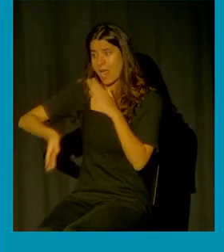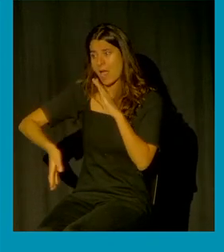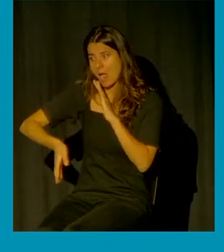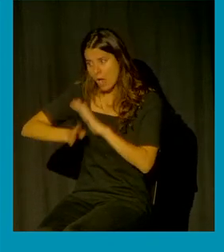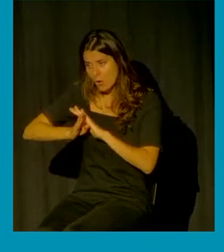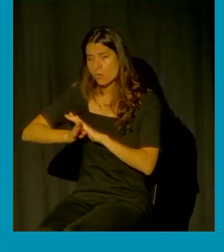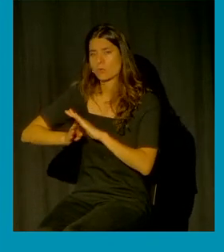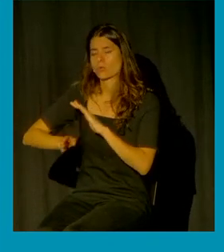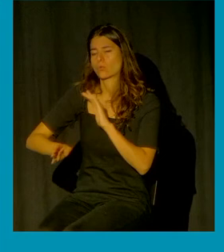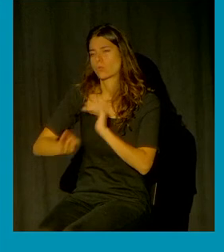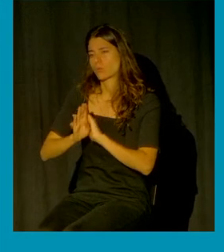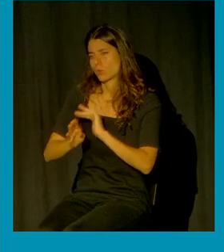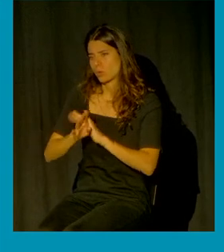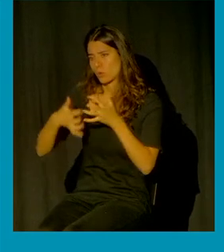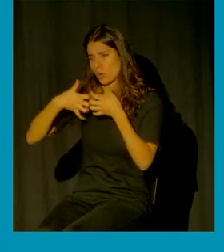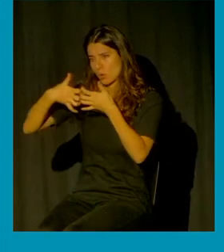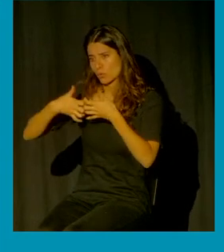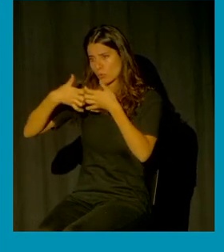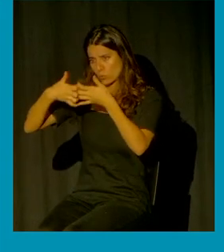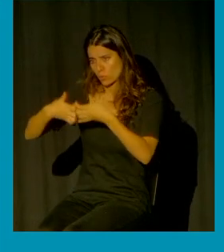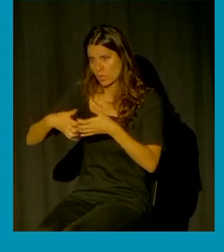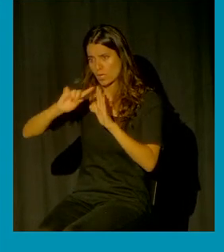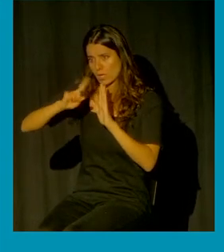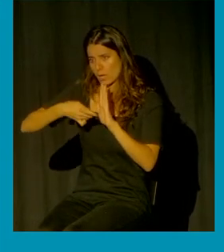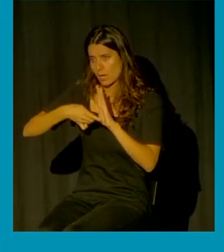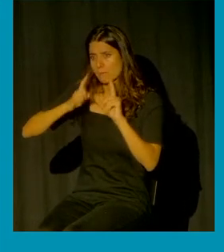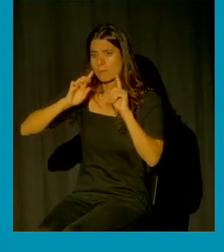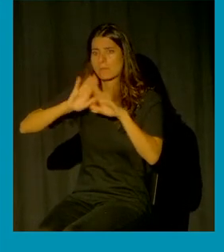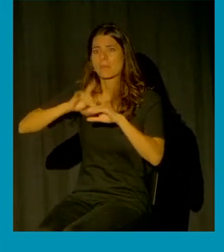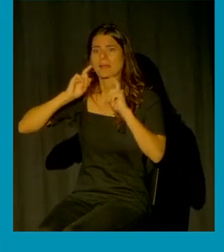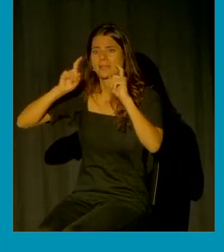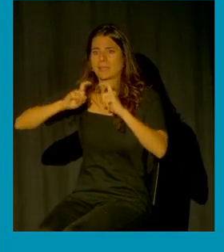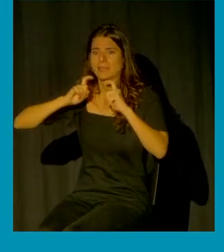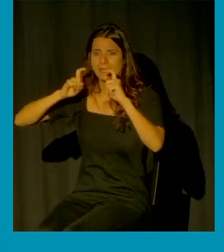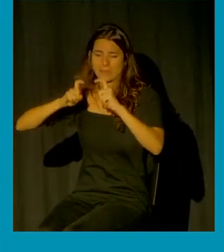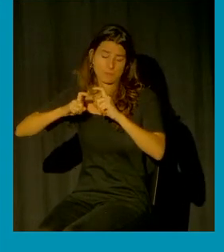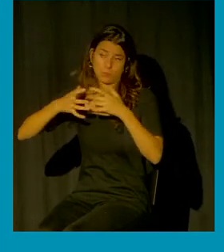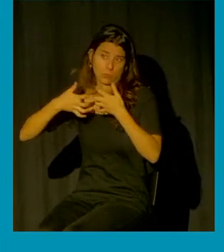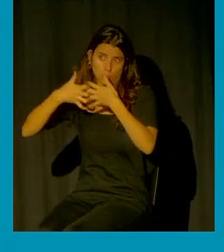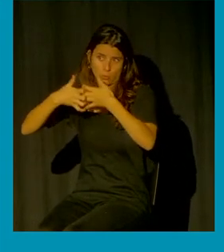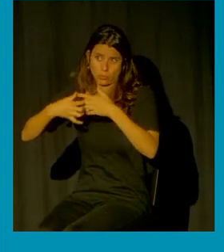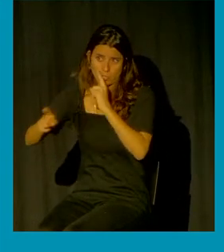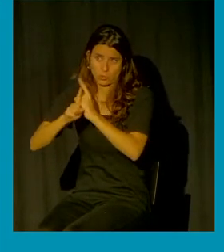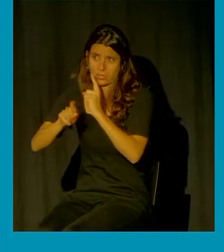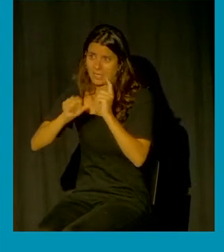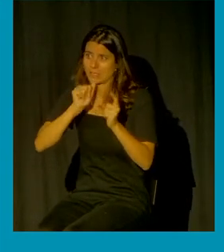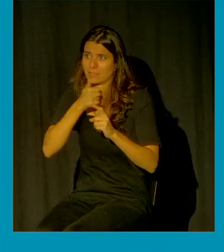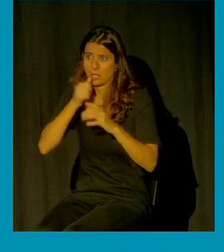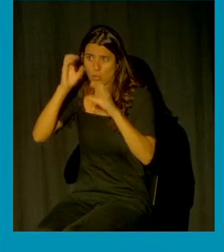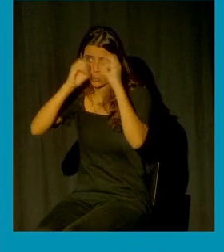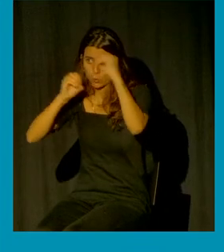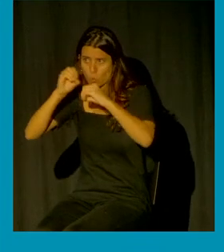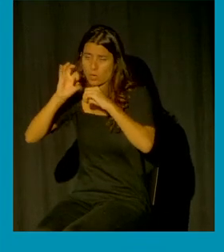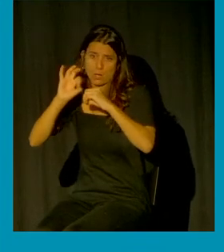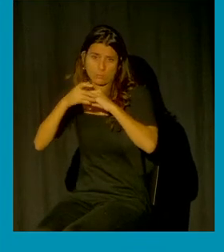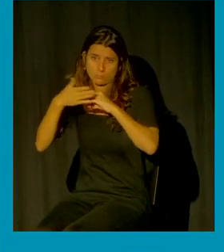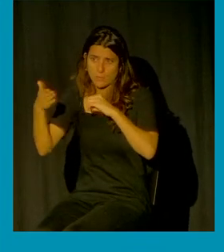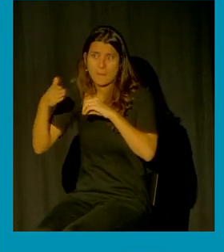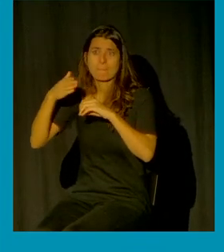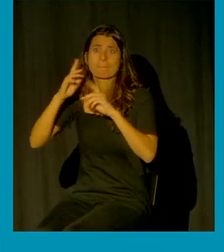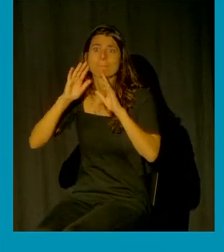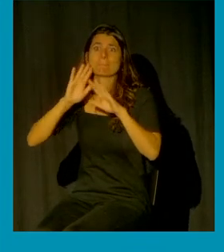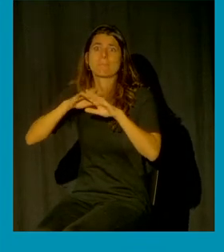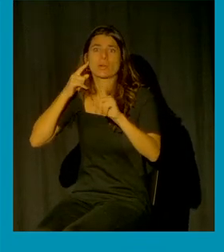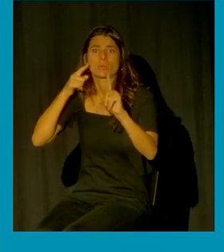eliminar és a dir processos legals contra Google i companyia per intentar d'alguna manera eliminar el vídeo aquest